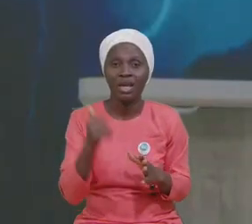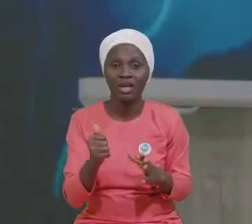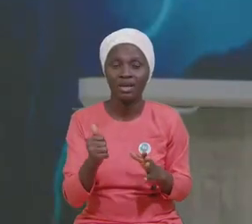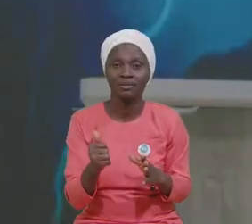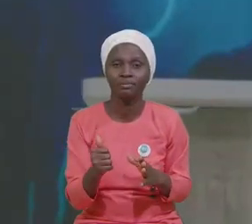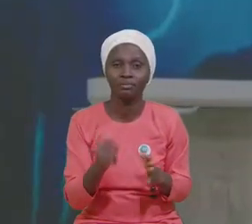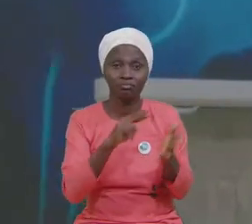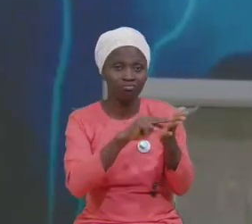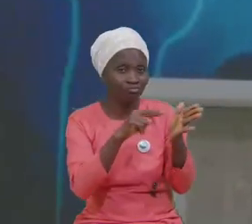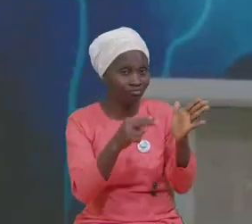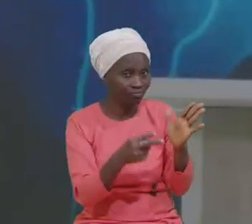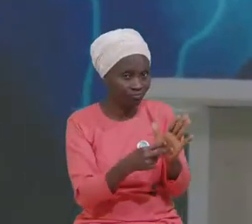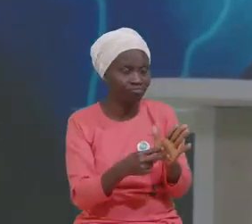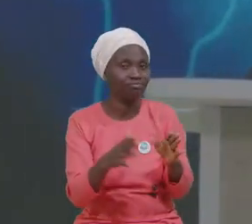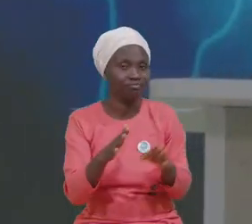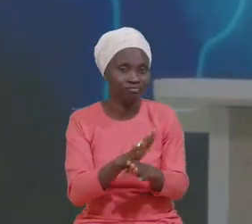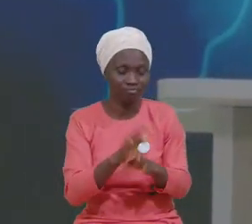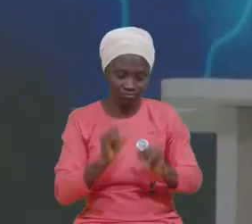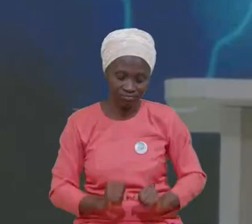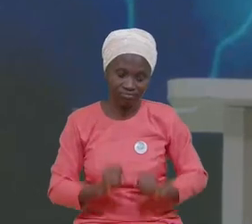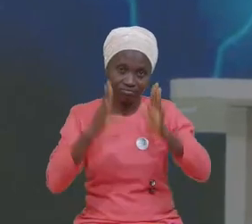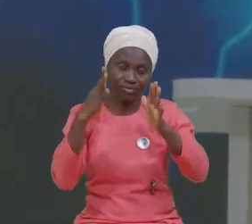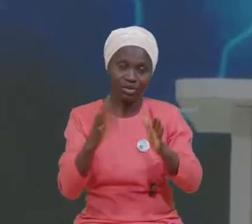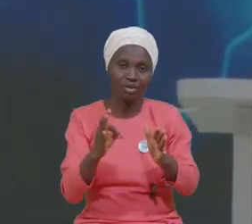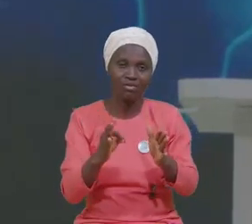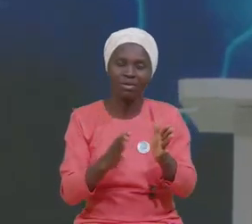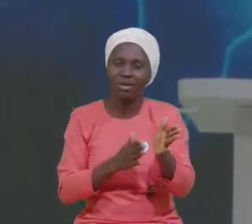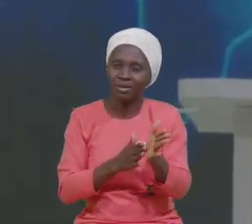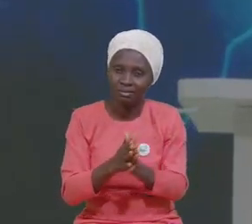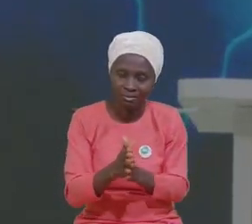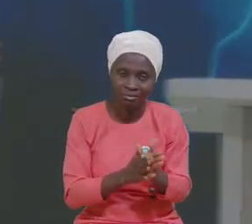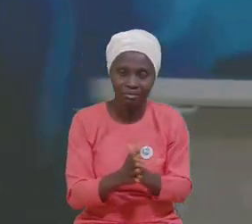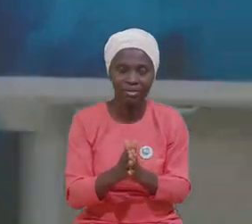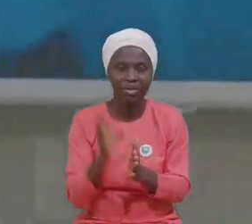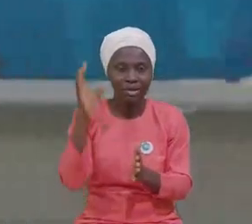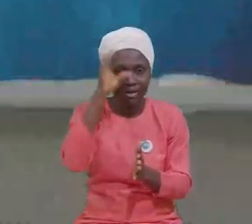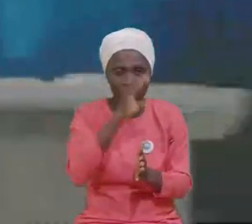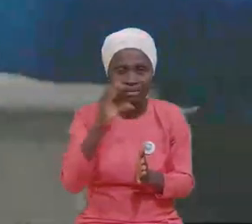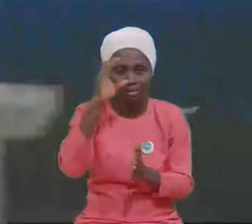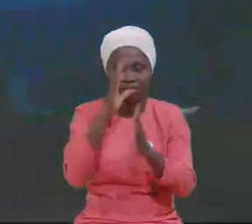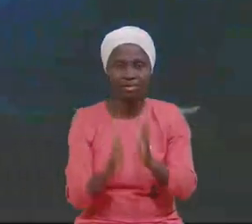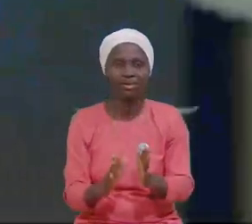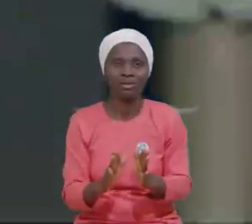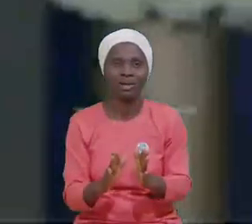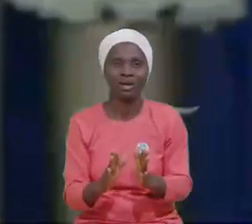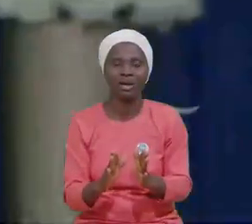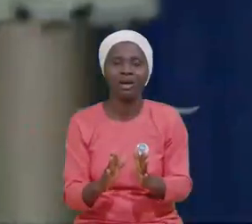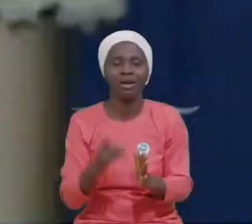l'engagement délibéré des chercheurs de Dieu qui